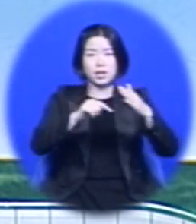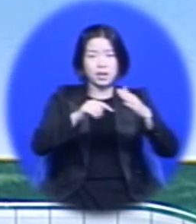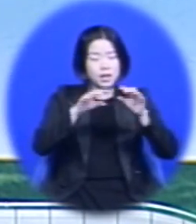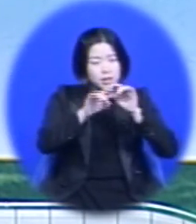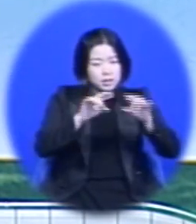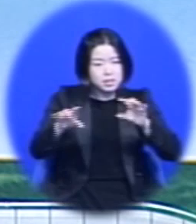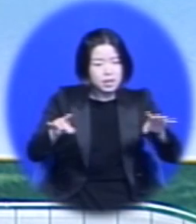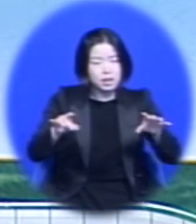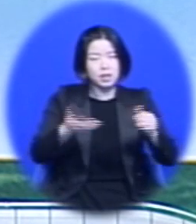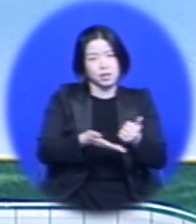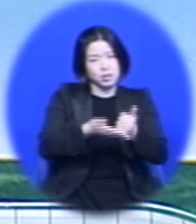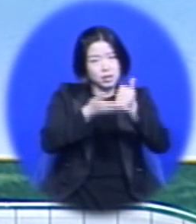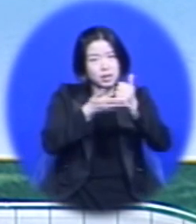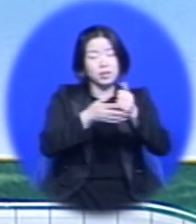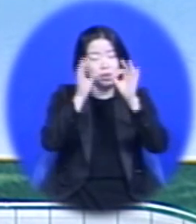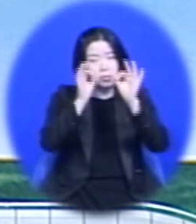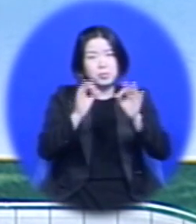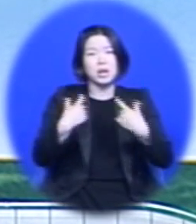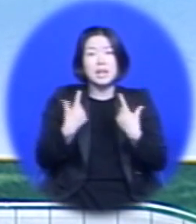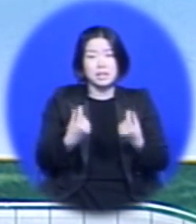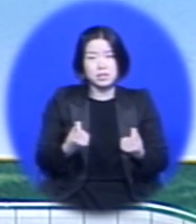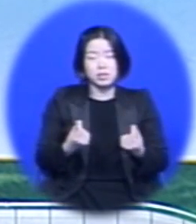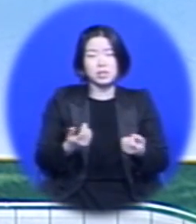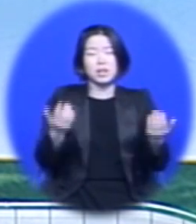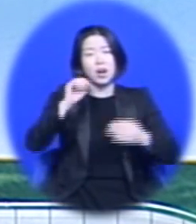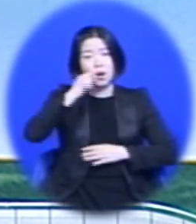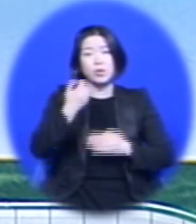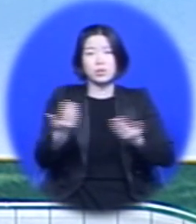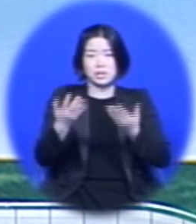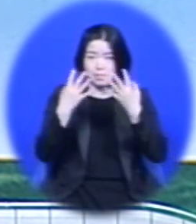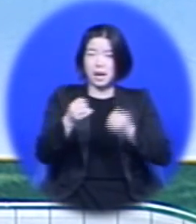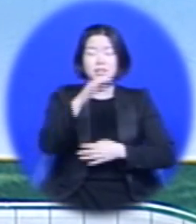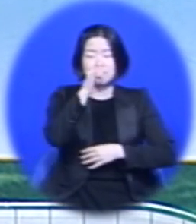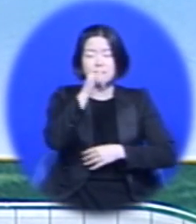들어와서 섬겨보면 여전히 어려운 일이 많습니다.